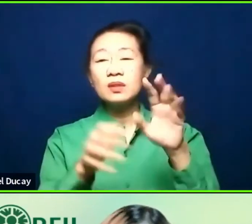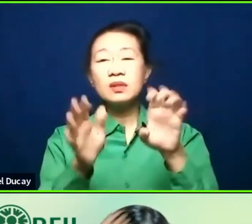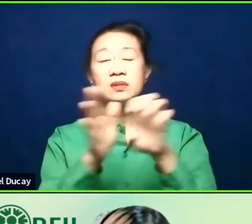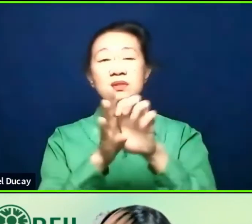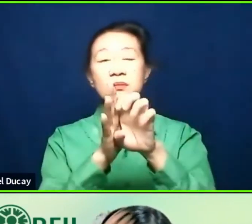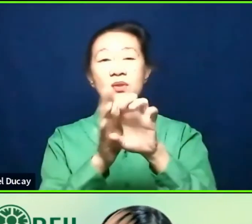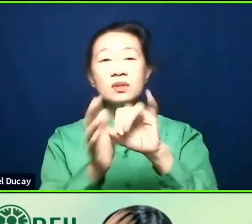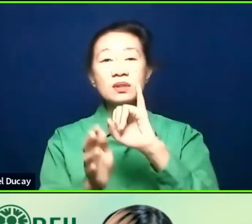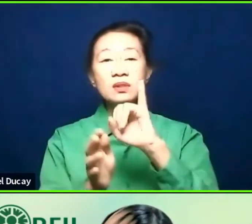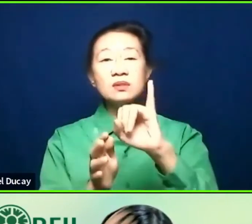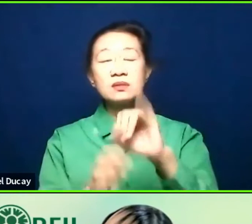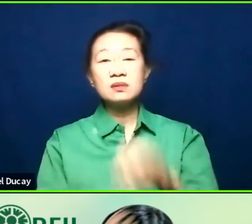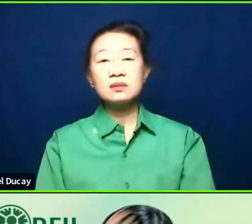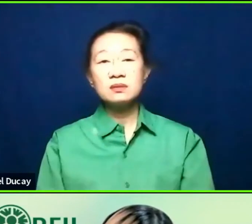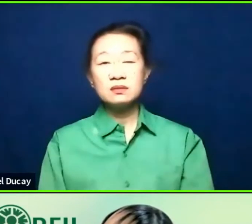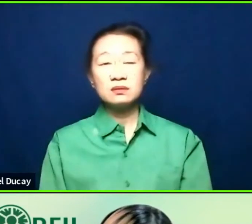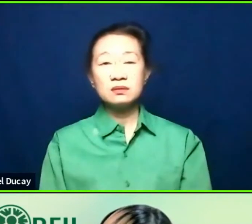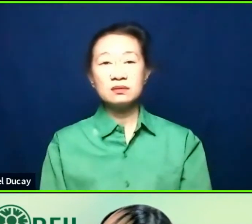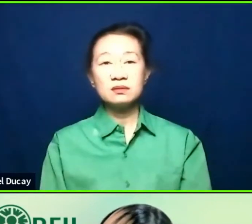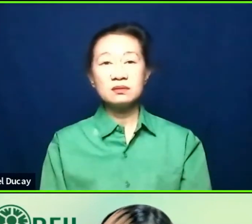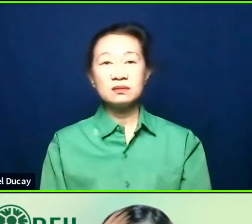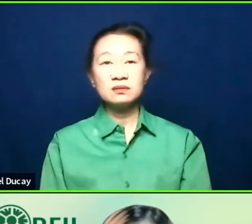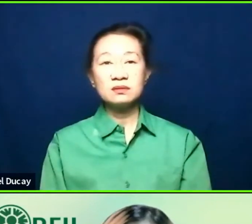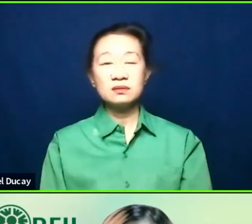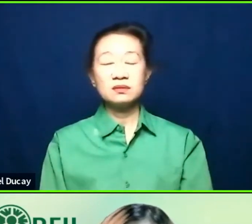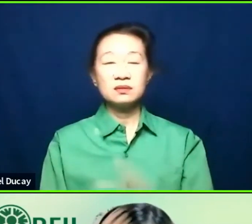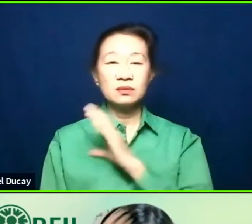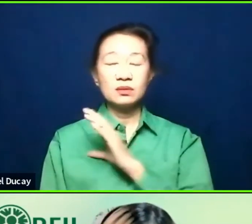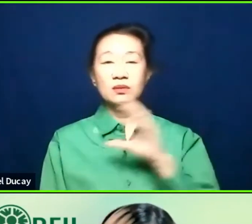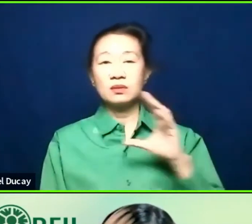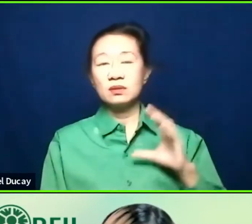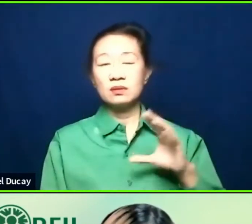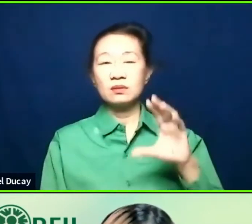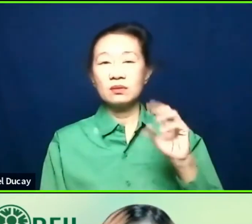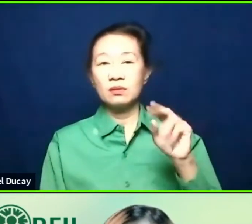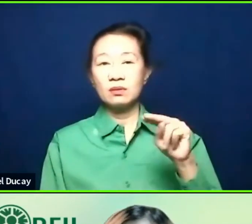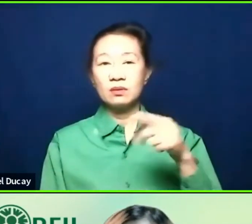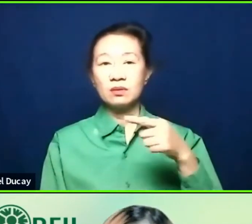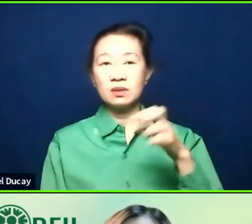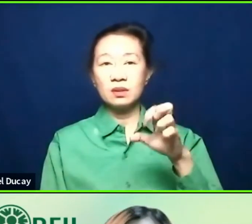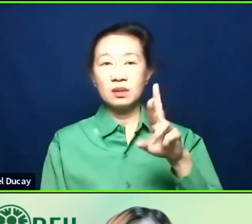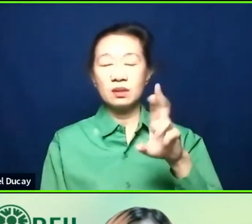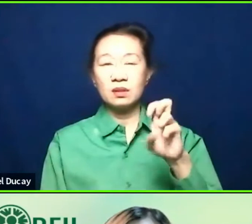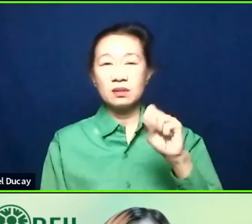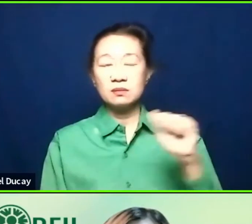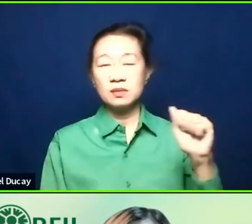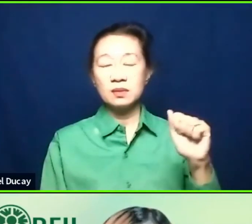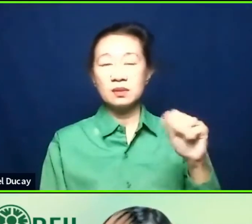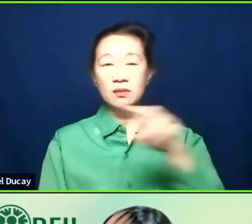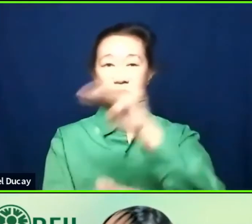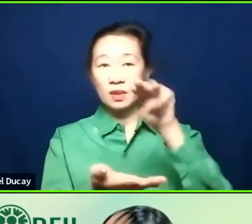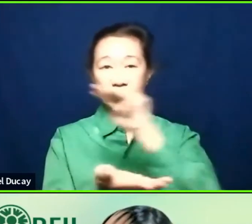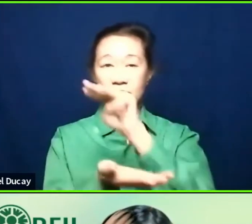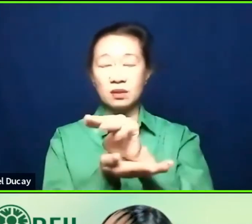halimbawa, no, ay ang congressman ng Mandaluyong City, no,